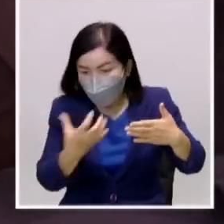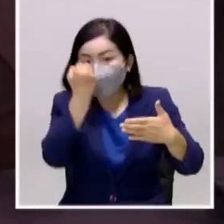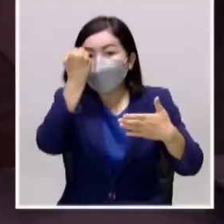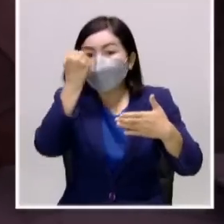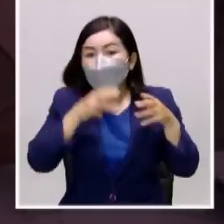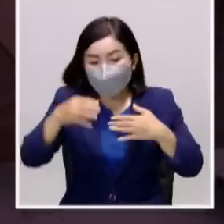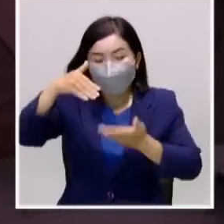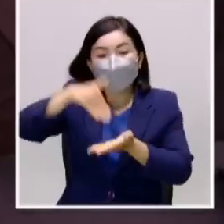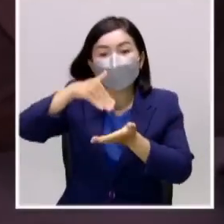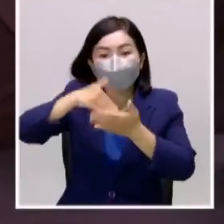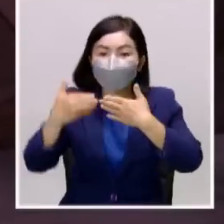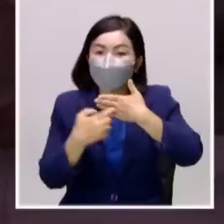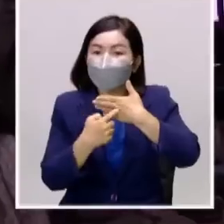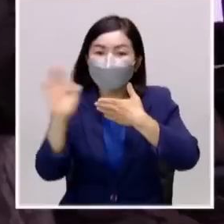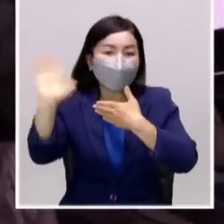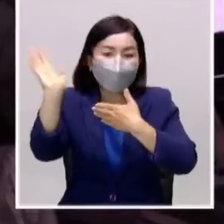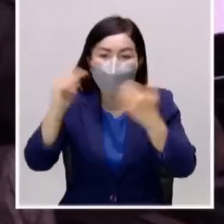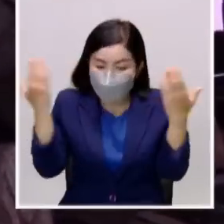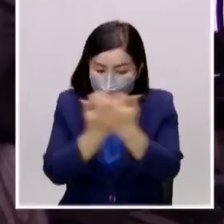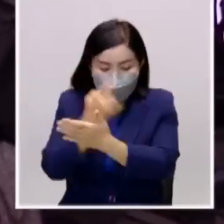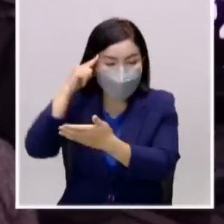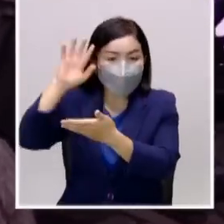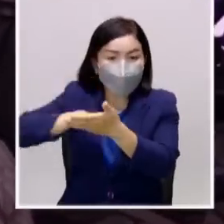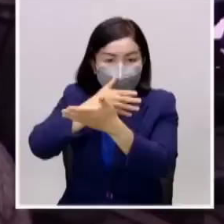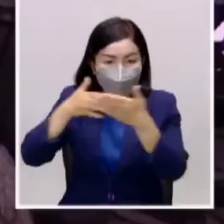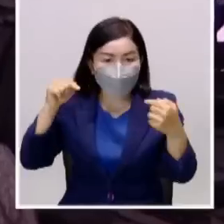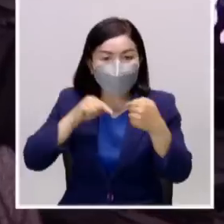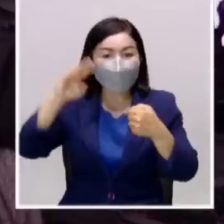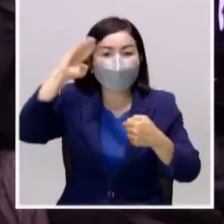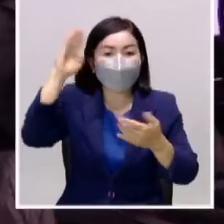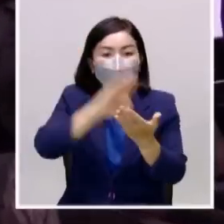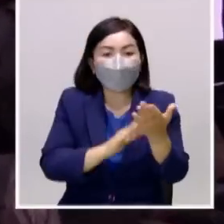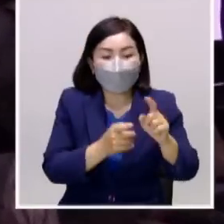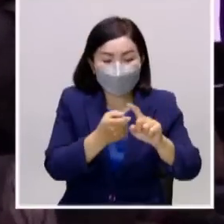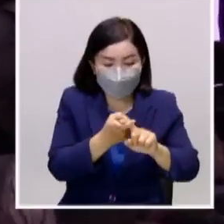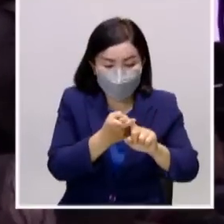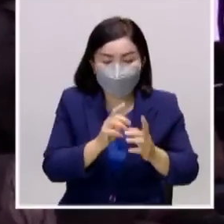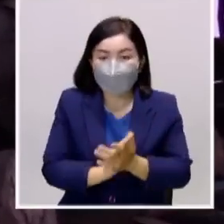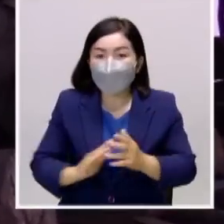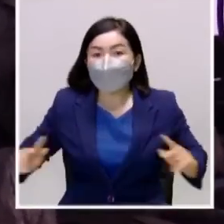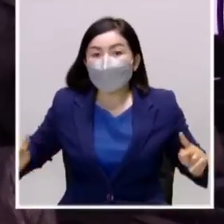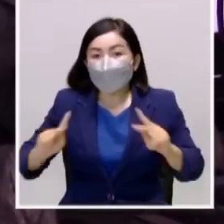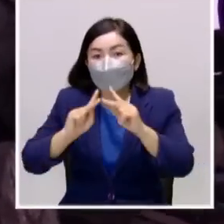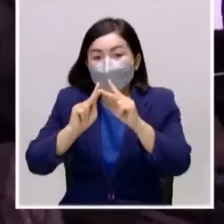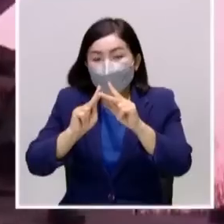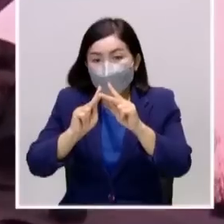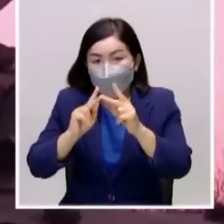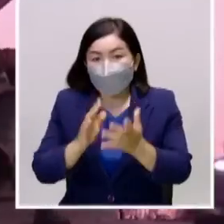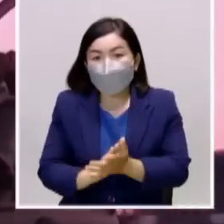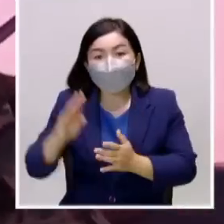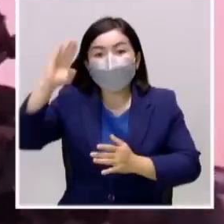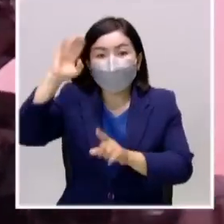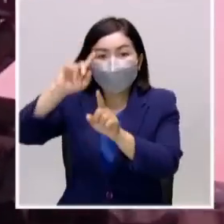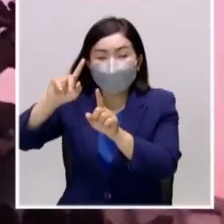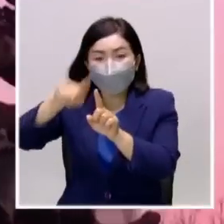นการบุกพยายามที่จะเข้าไปยึดเมืองหลวงก็คือกรุงเคียฟนั่นเองครับทางด้านกระทรวงกลาโหมสหราชอาณาจักรระบุจ